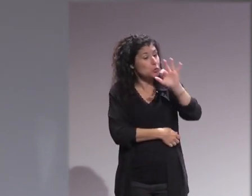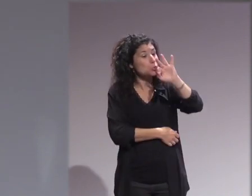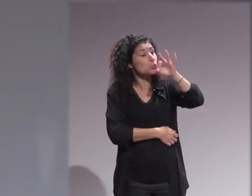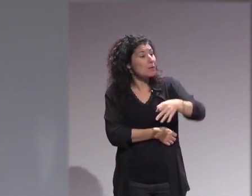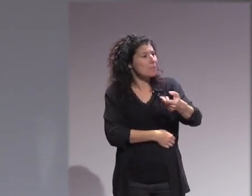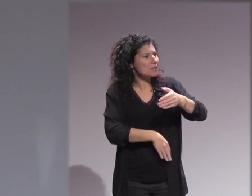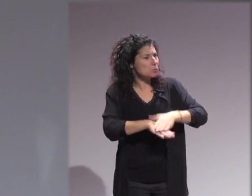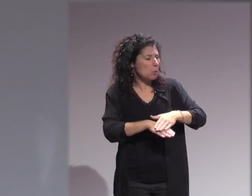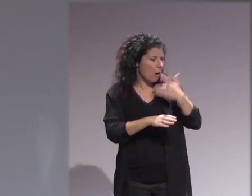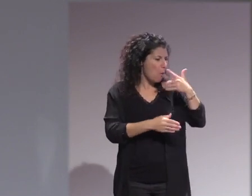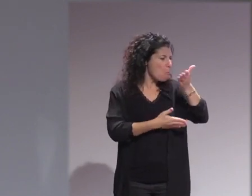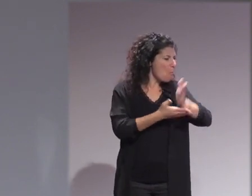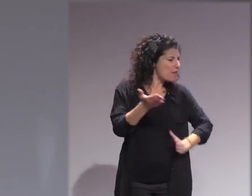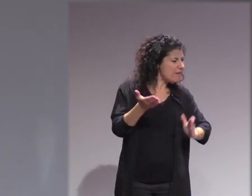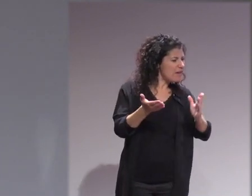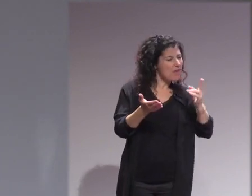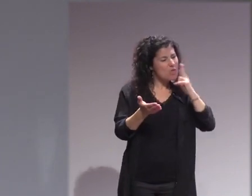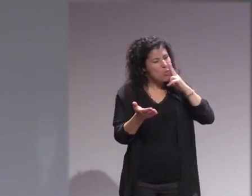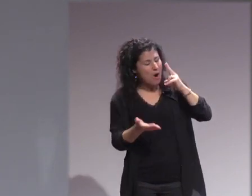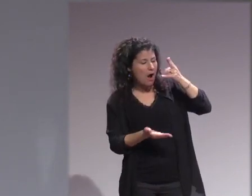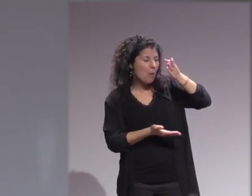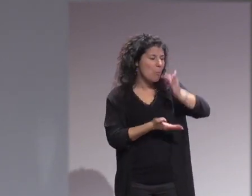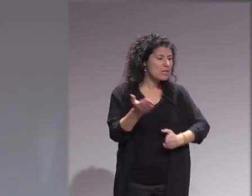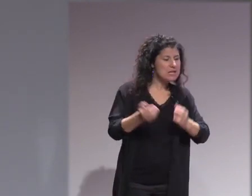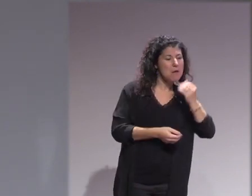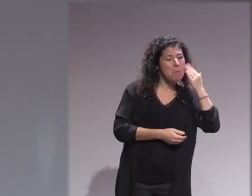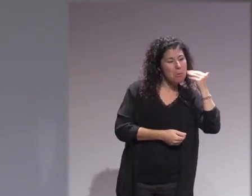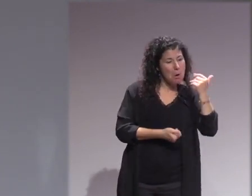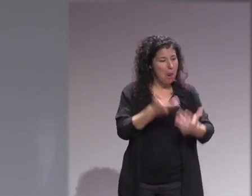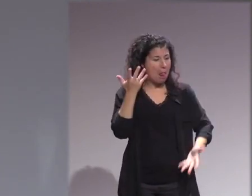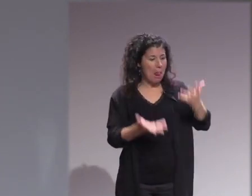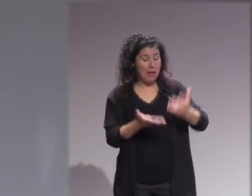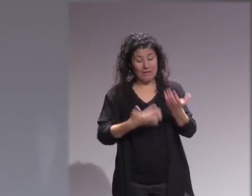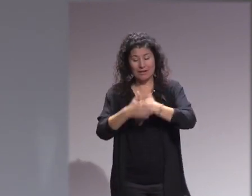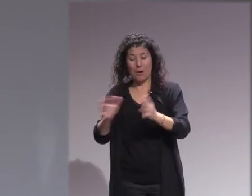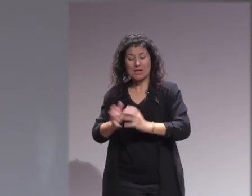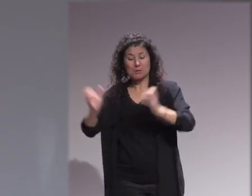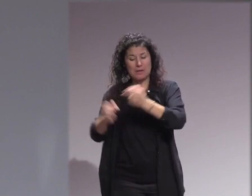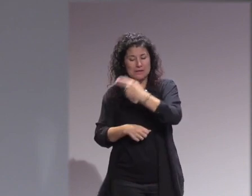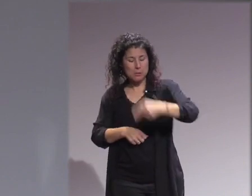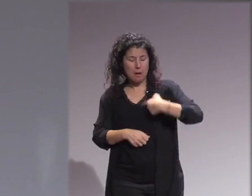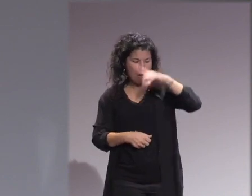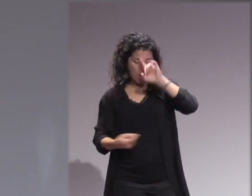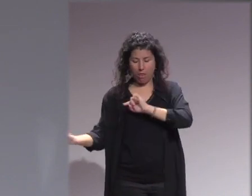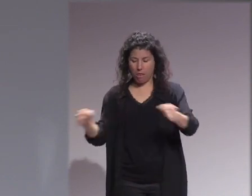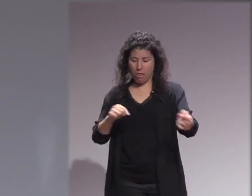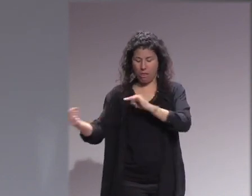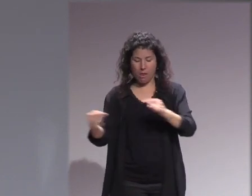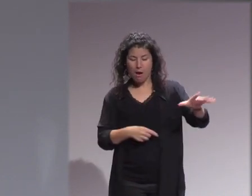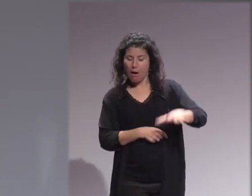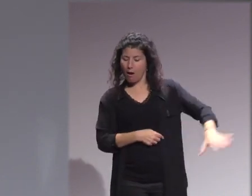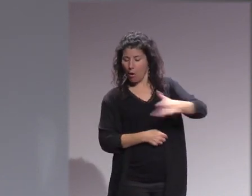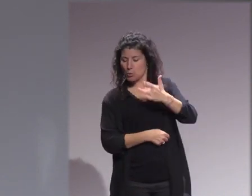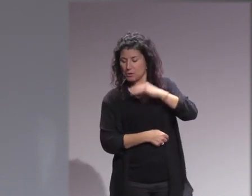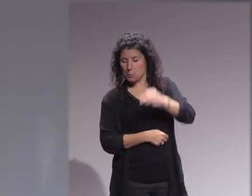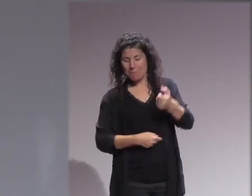moitié indigènes? Et donc là, vous avez des grands débats à l'Assemblée nationale sur qu'est-ce qu'on va faire de cette population qui pourrait être utile, mais qui aussi pourrait être